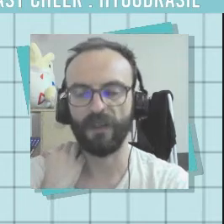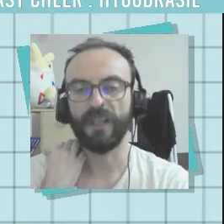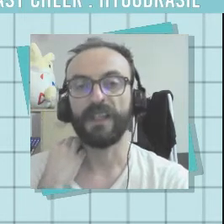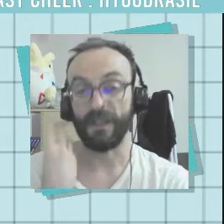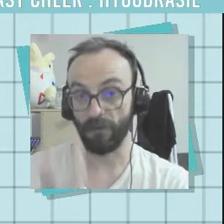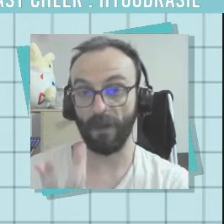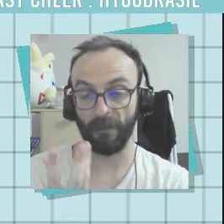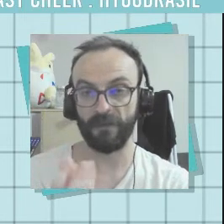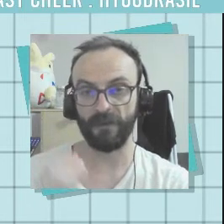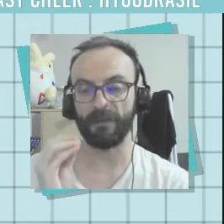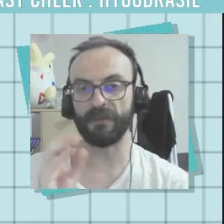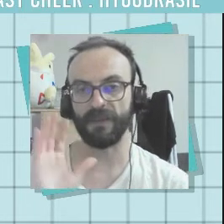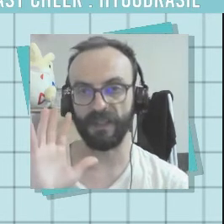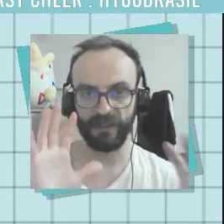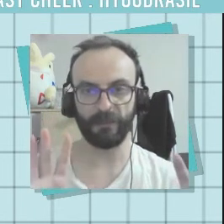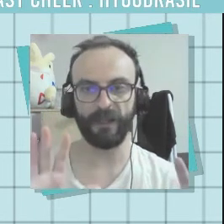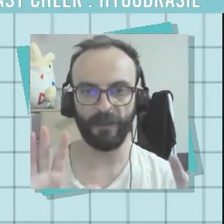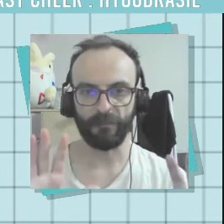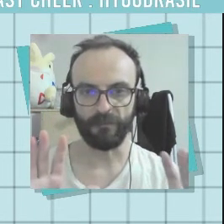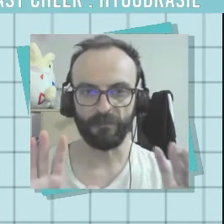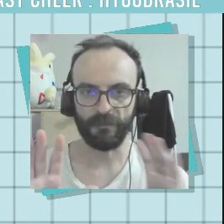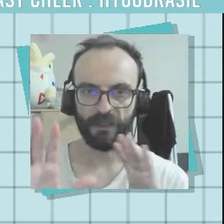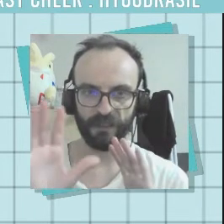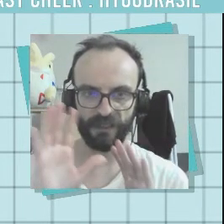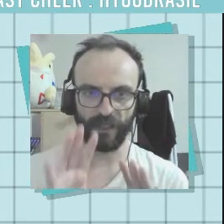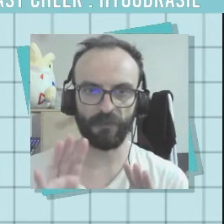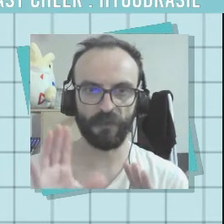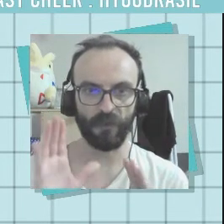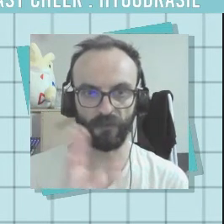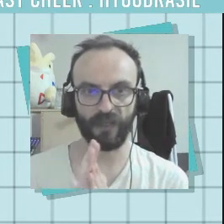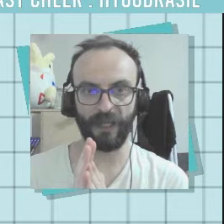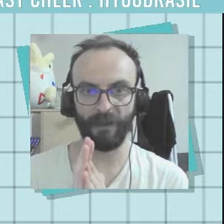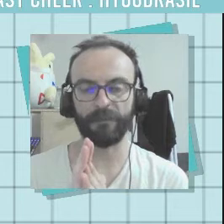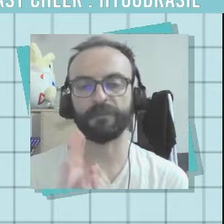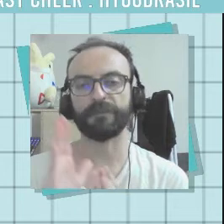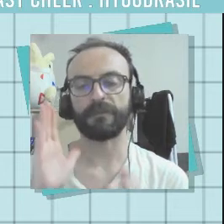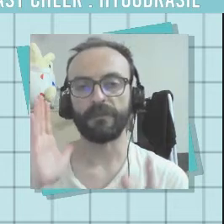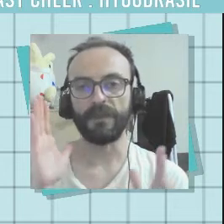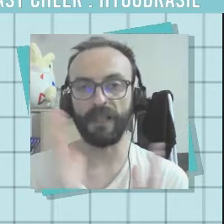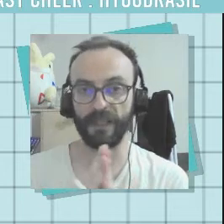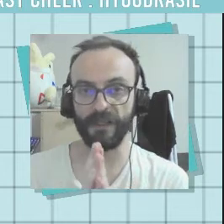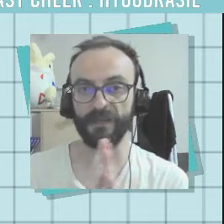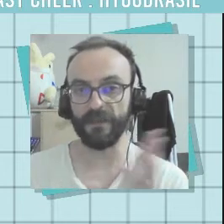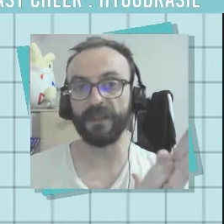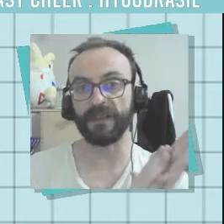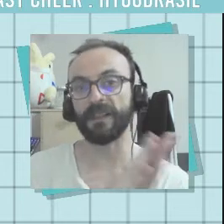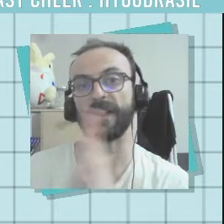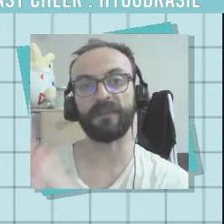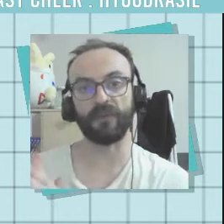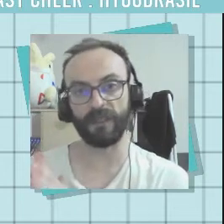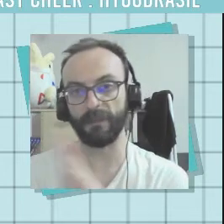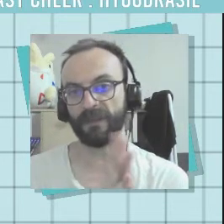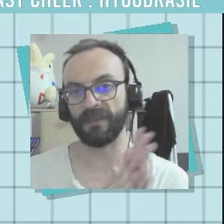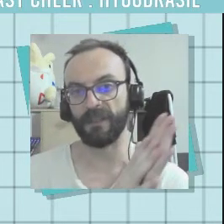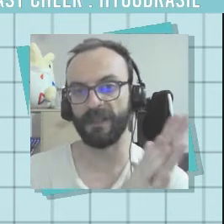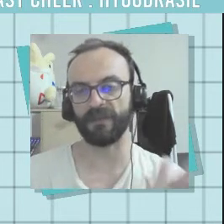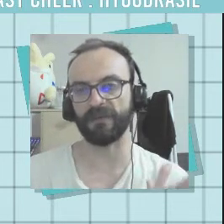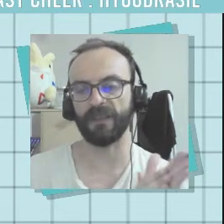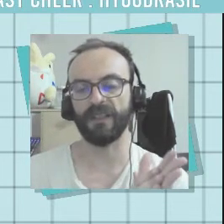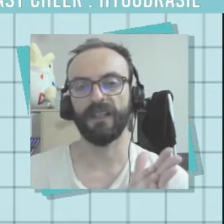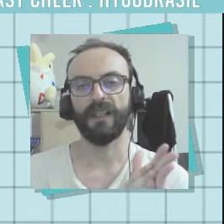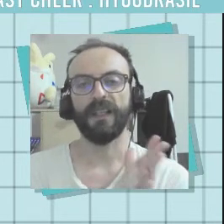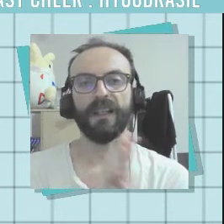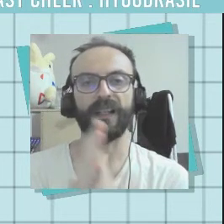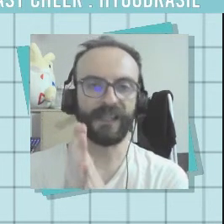ouf. C'est super impressionnant parce que c'est une caméra qui capture donc la main. La LSF, ça se fait dans un espace en 3D, pas dans un espace en